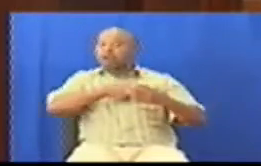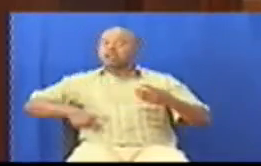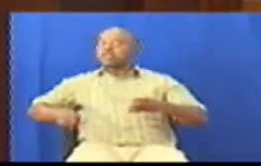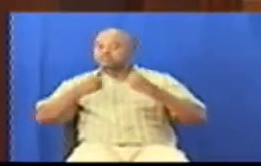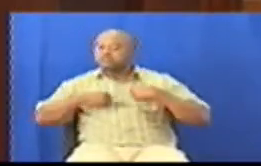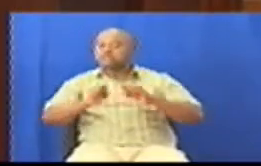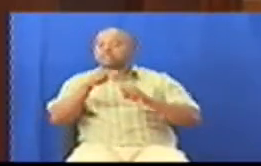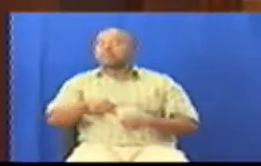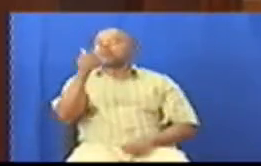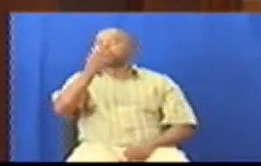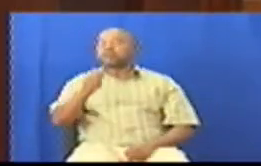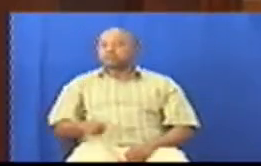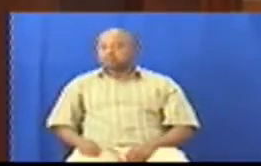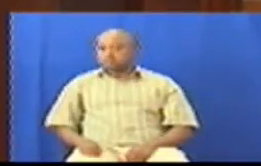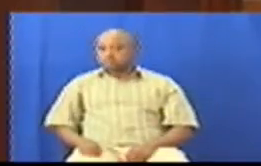Na kila mtu anajua